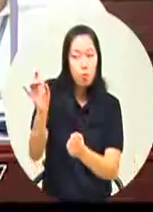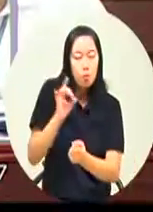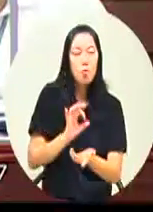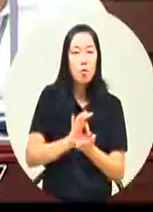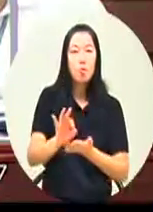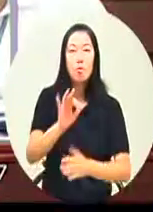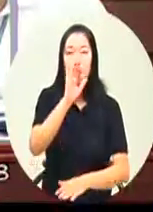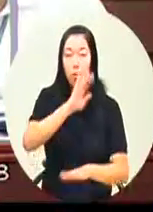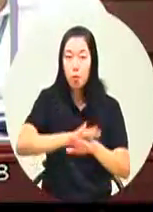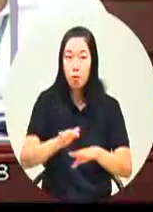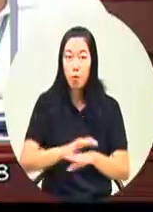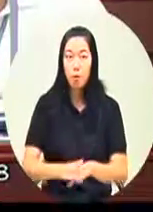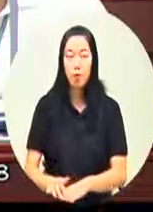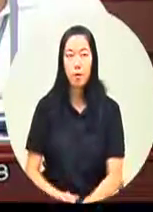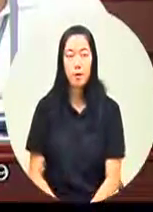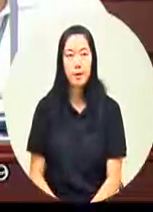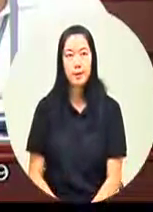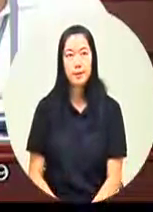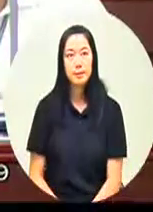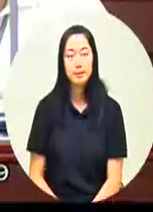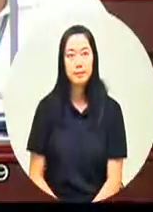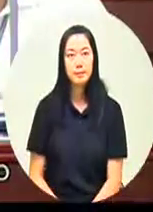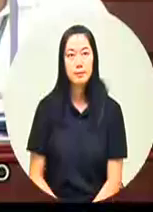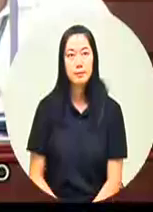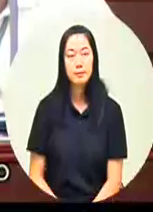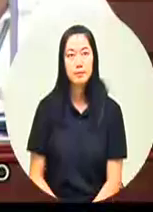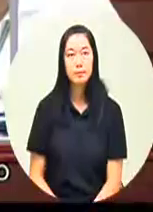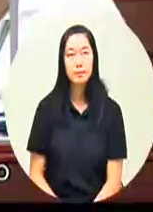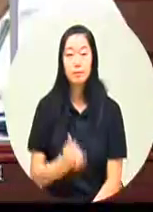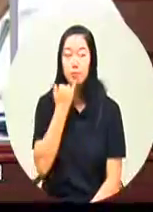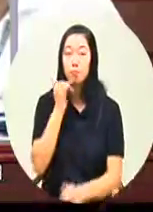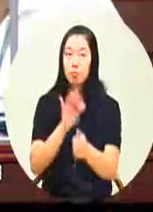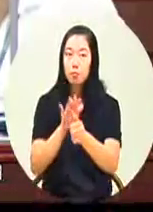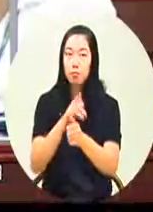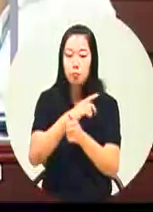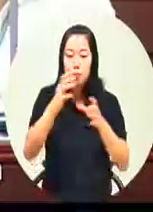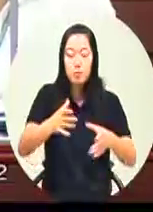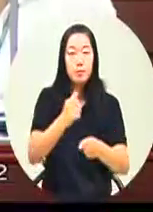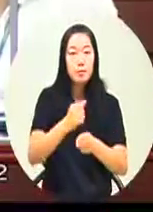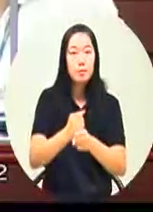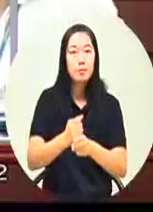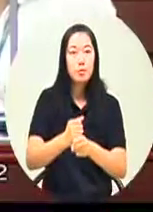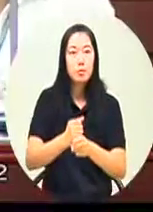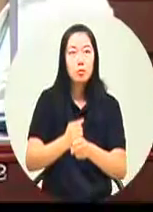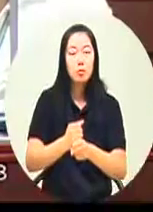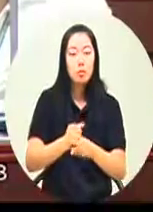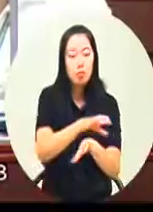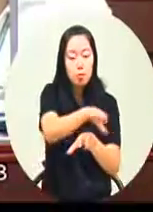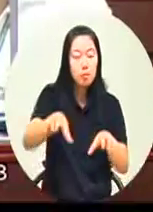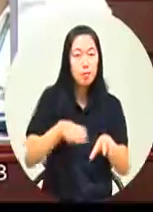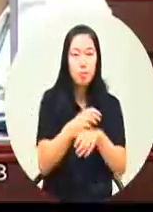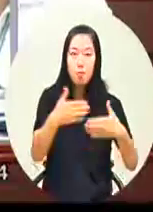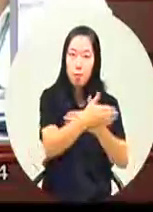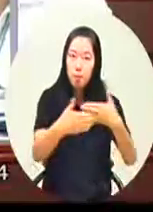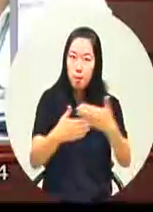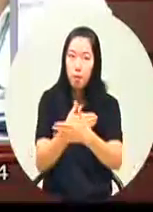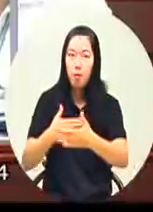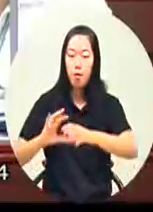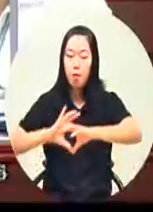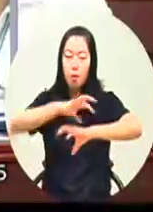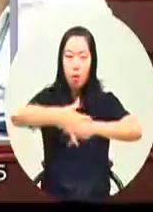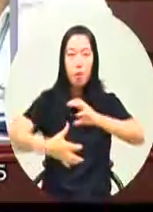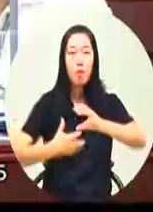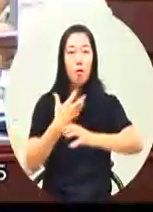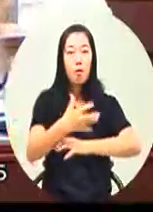个资源，让我们在举办生态交通全球盛典的时候，能够将其